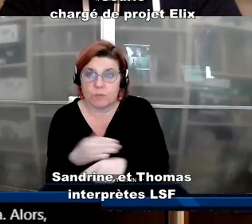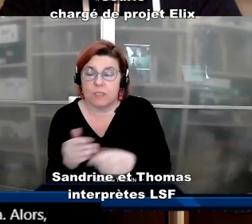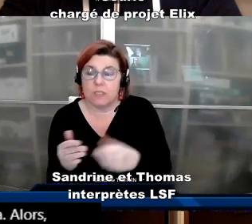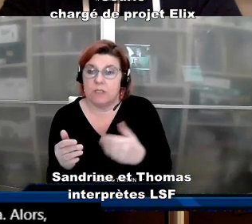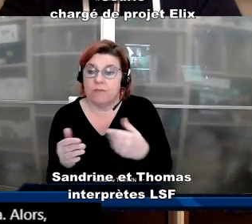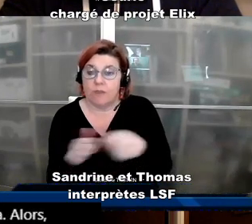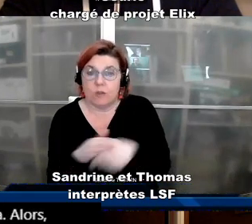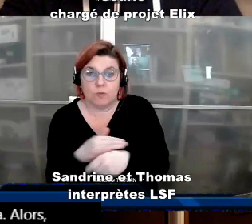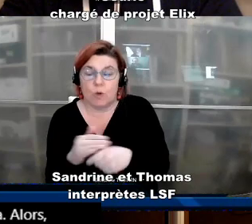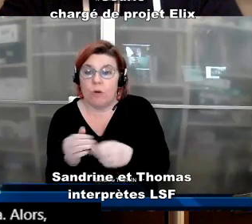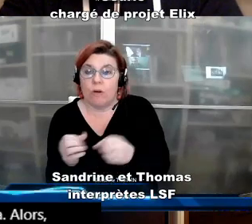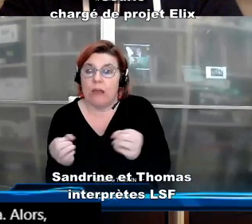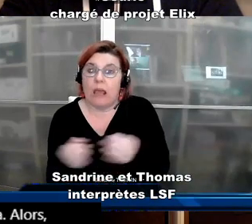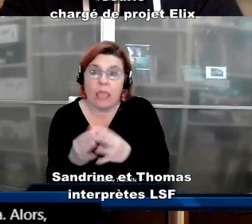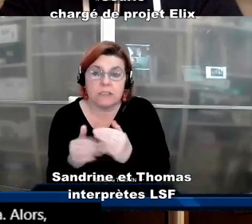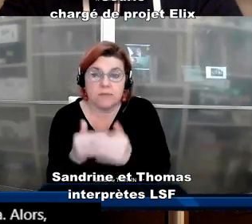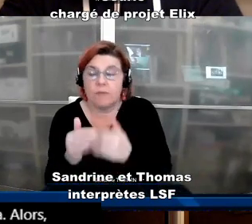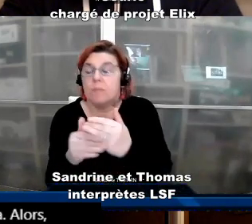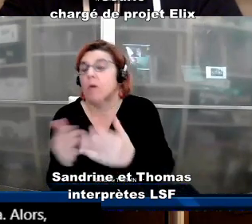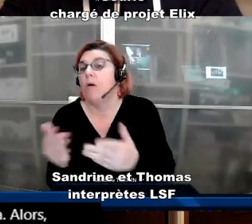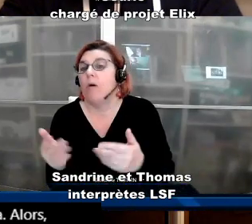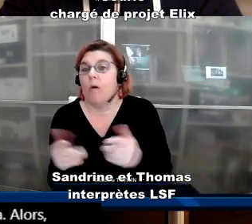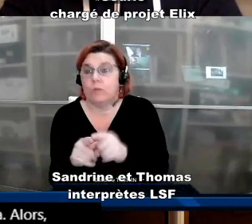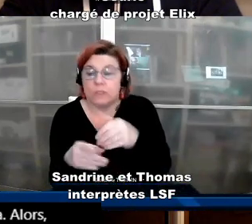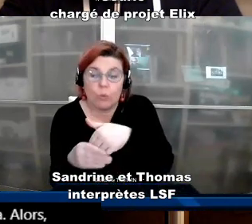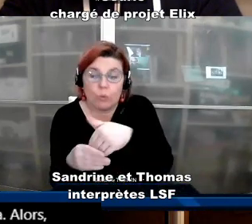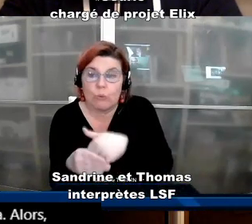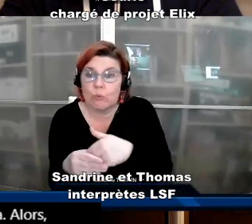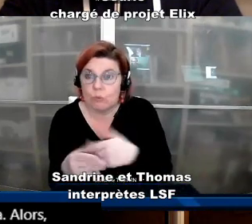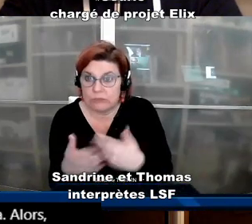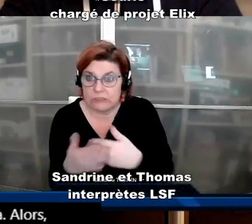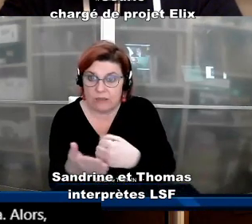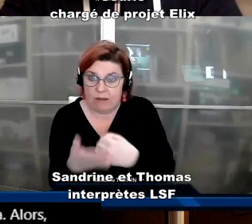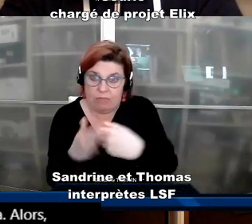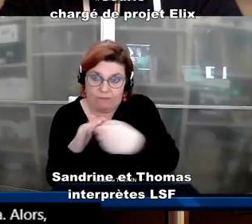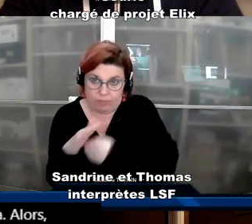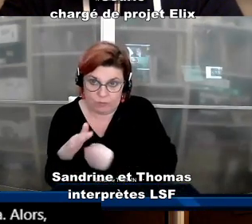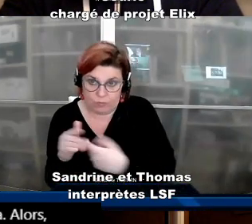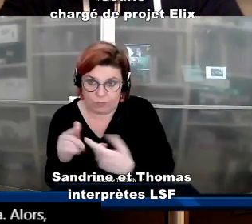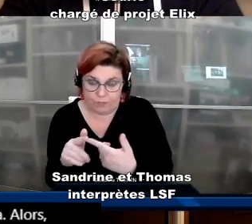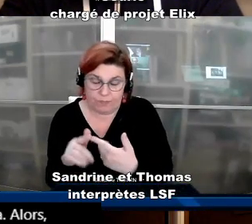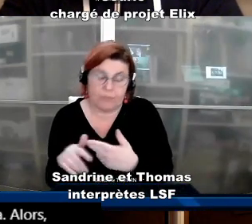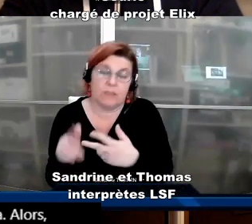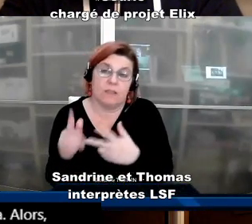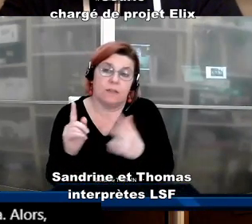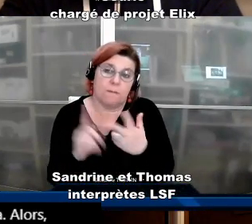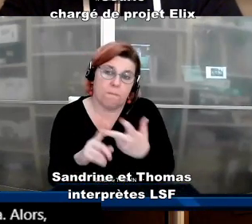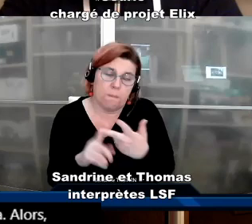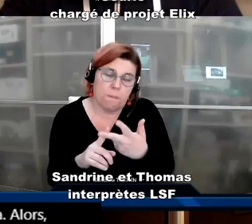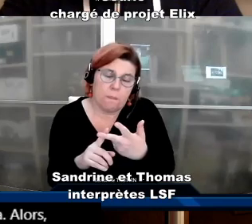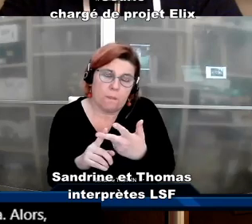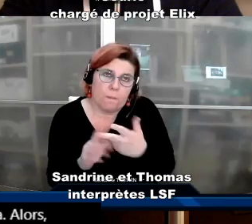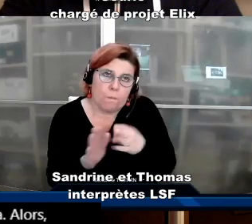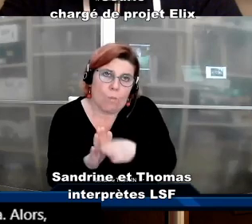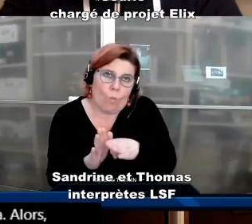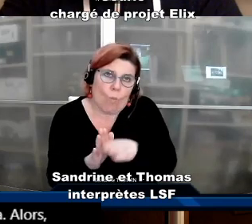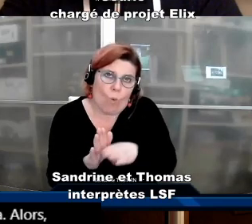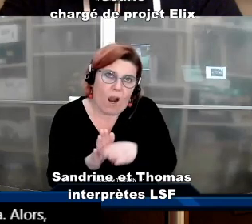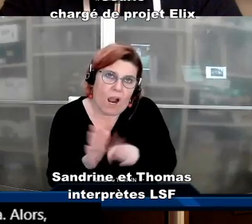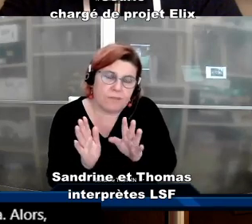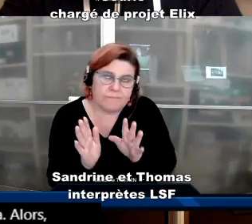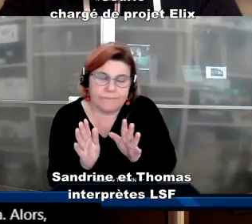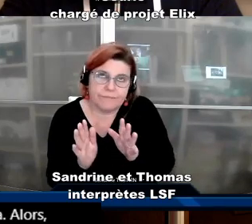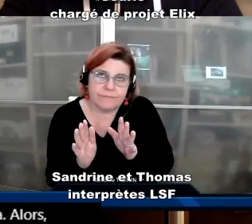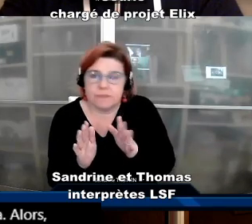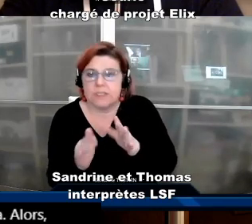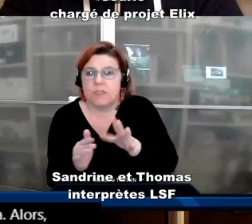le développement d'Elix, le développement du contenu. Et puis ensuite, bon, c'est peut-être plus marginal. Alors, dans les ventes aussi,